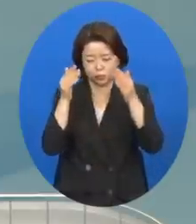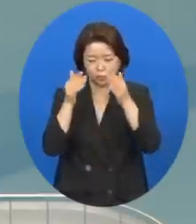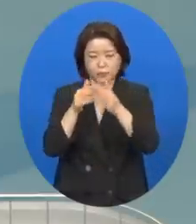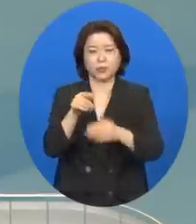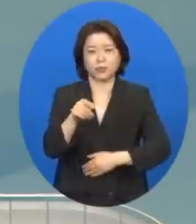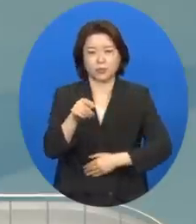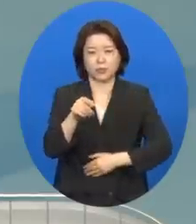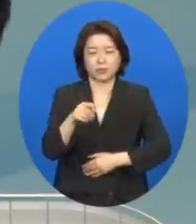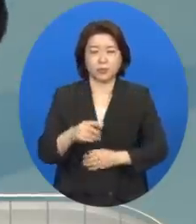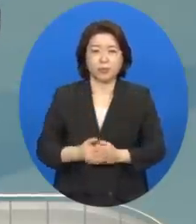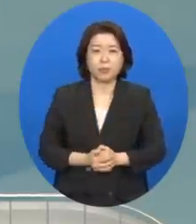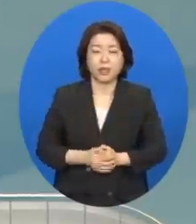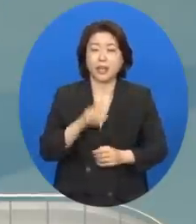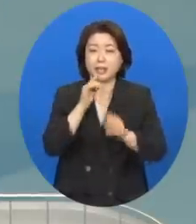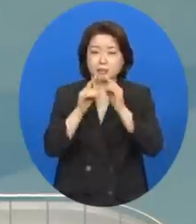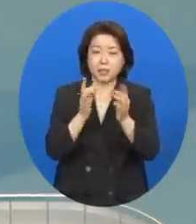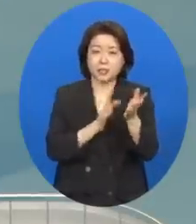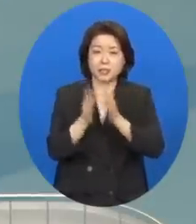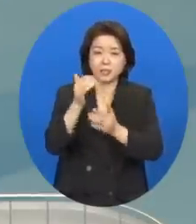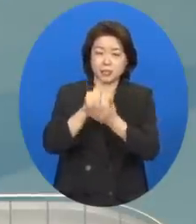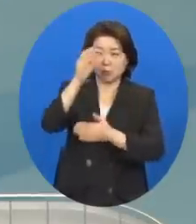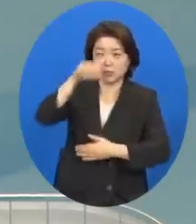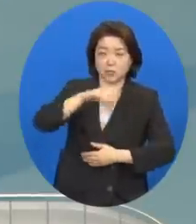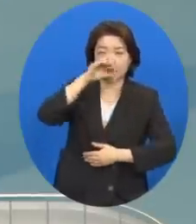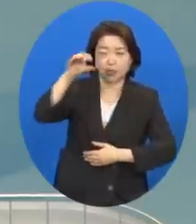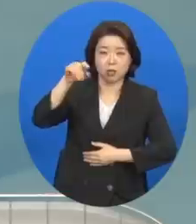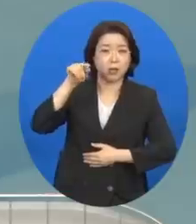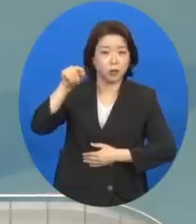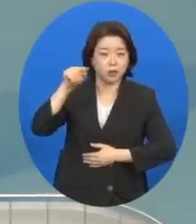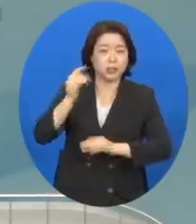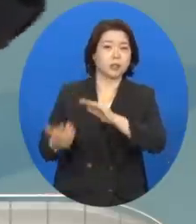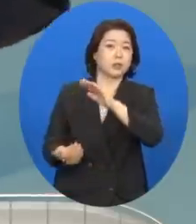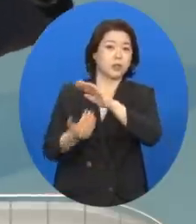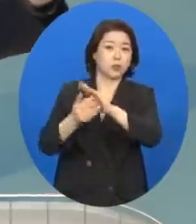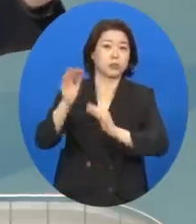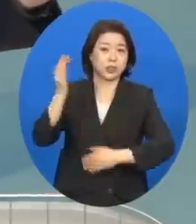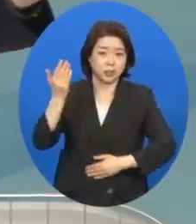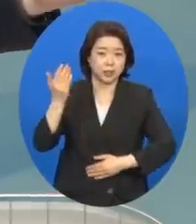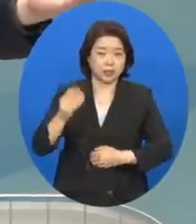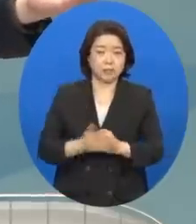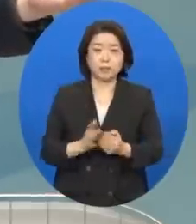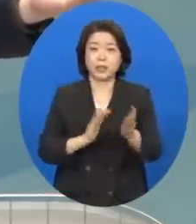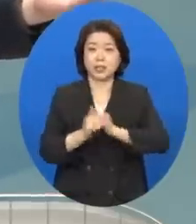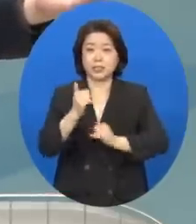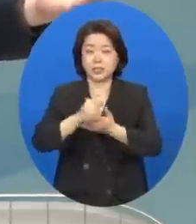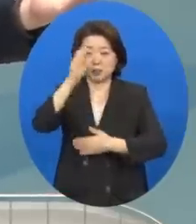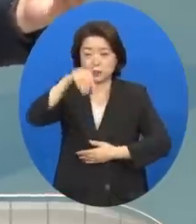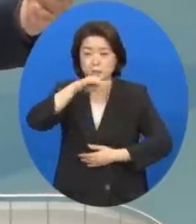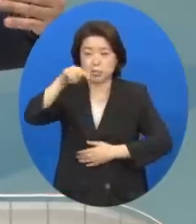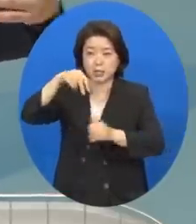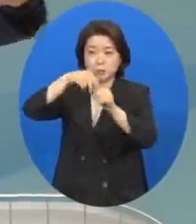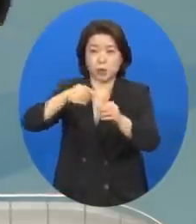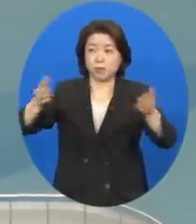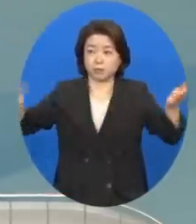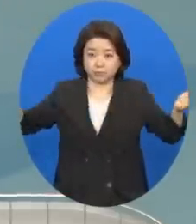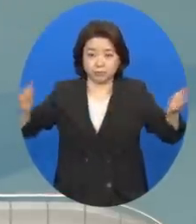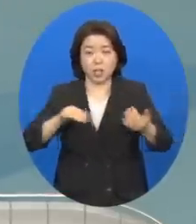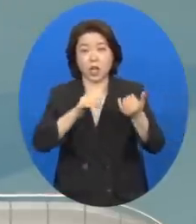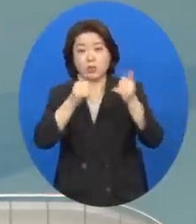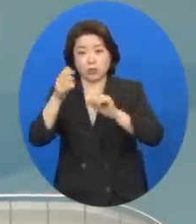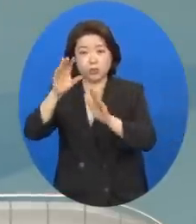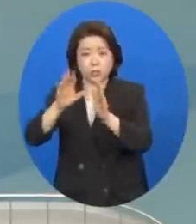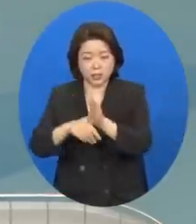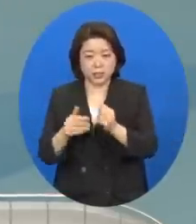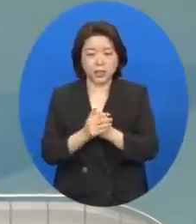말씀은 예수님의 십자가에서 성취됩니다. 예수님의 십자가에 죽으실 때